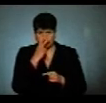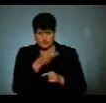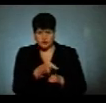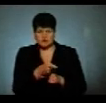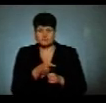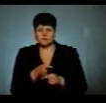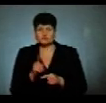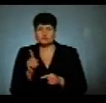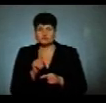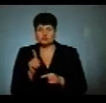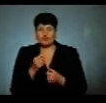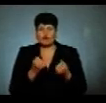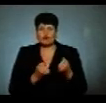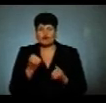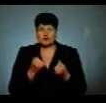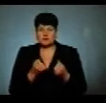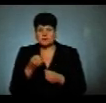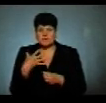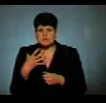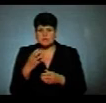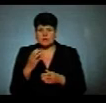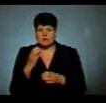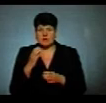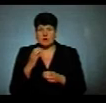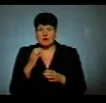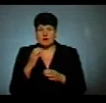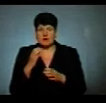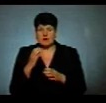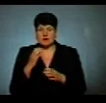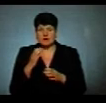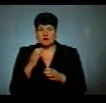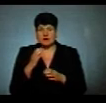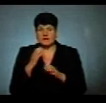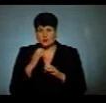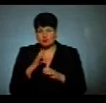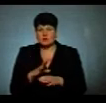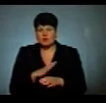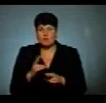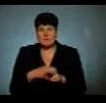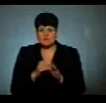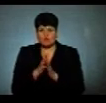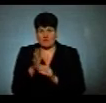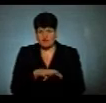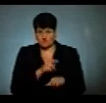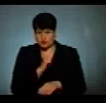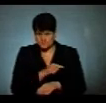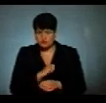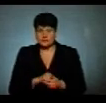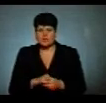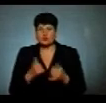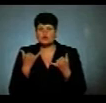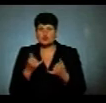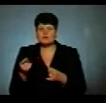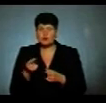що водій 15-го автобуса був без рукавичок, на що також зроблено окреме зауваження. Друге питання. Сьогодні в